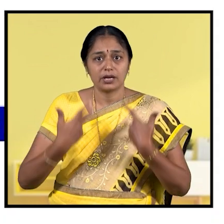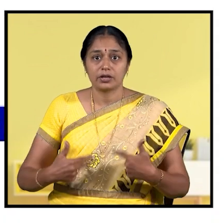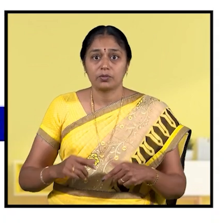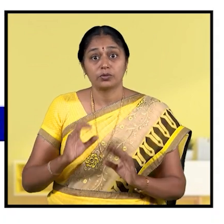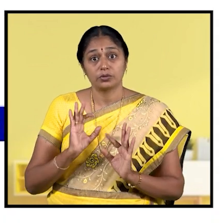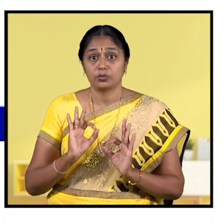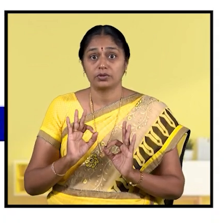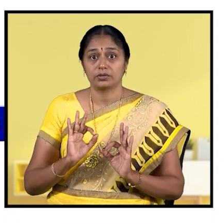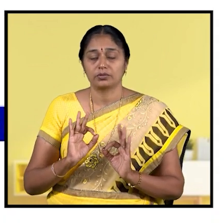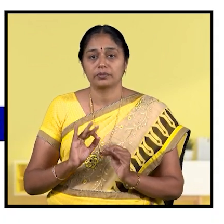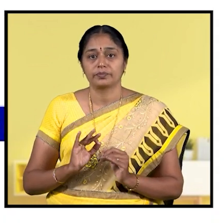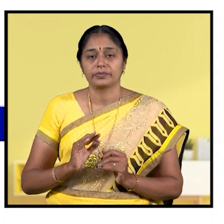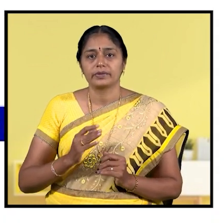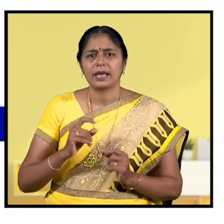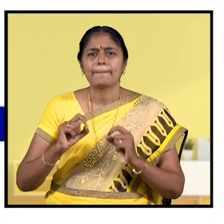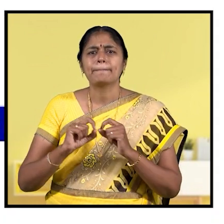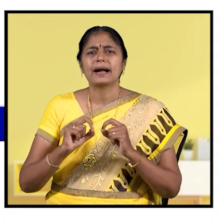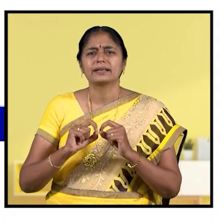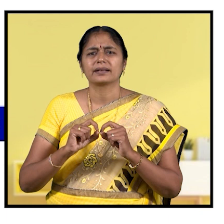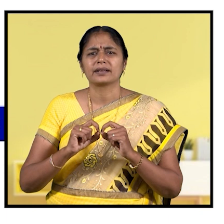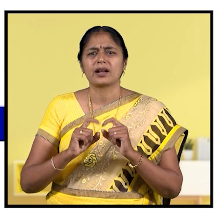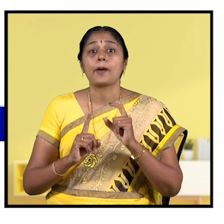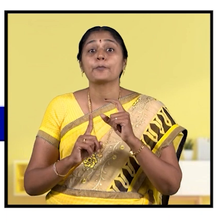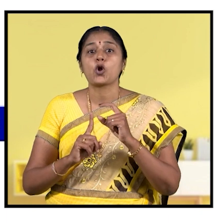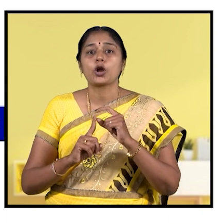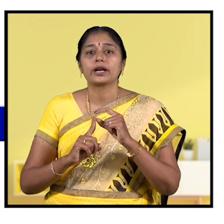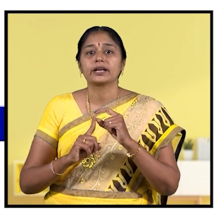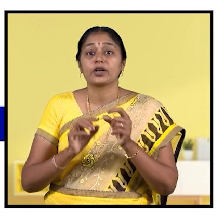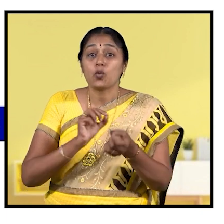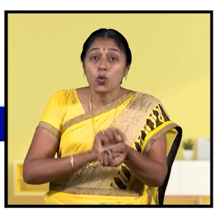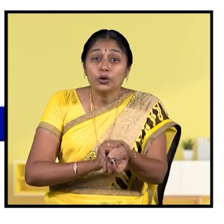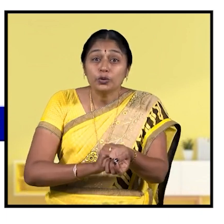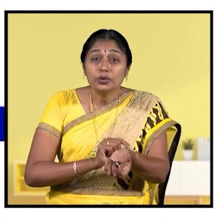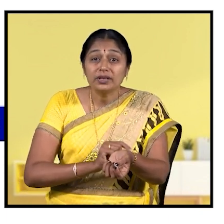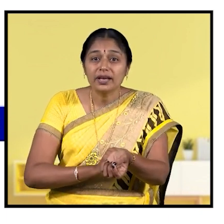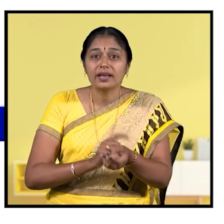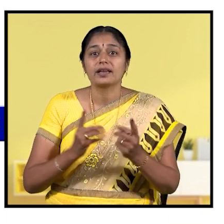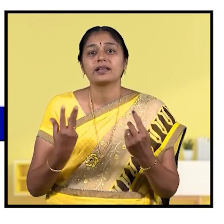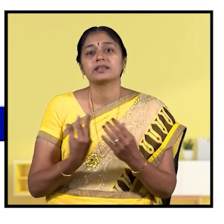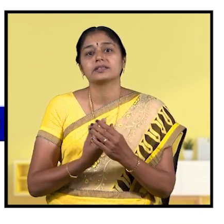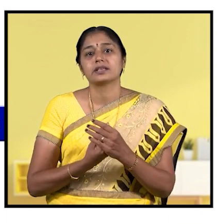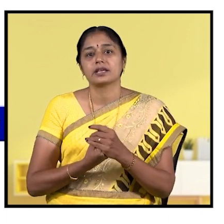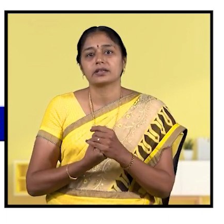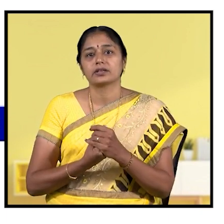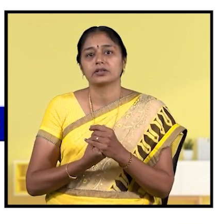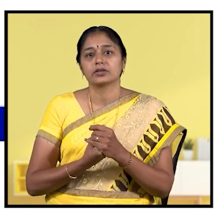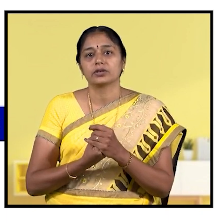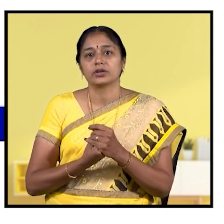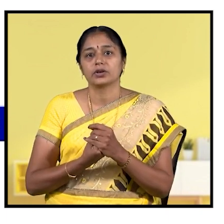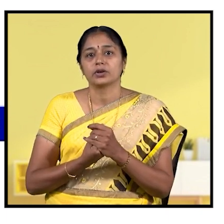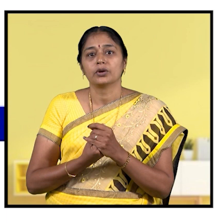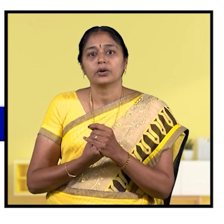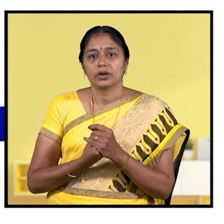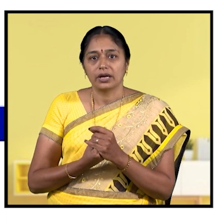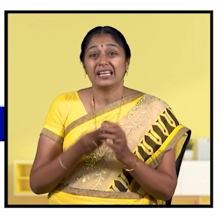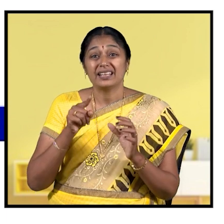பார்க்கக்கூடியது பாக்டீரியாக்கள். பாக்டீரியாக்கள் அப்படின்னாக்க ப்ரோகரியாட்டிக் ஒட்டுணி வகையாக சேர்ந்தது. ப்ரோகரியாட்டிக் யூகரியாட்டிக்கில் வந்து செல்லு வந்து